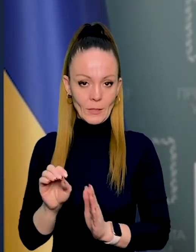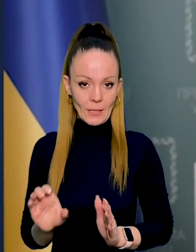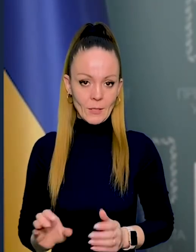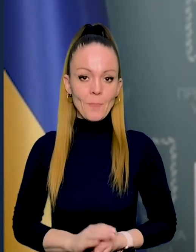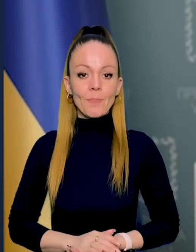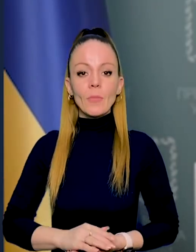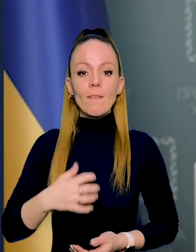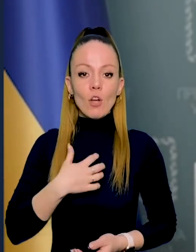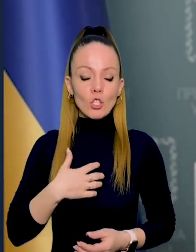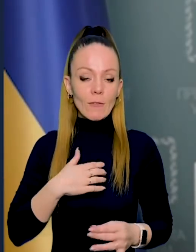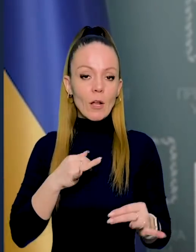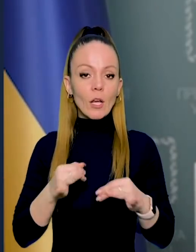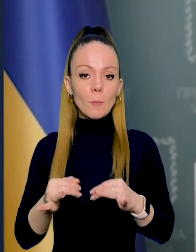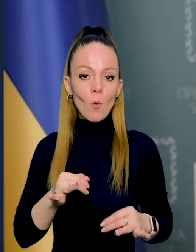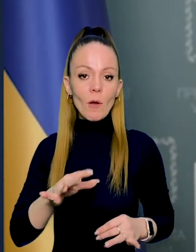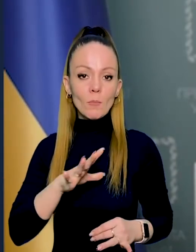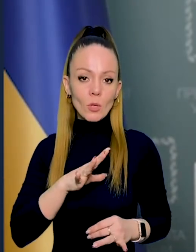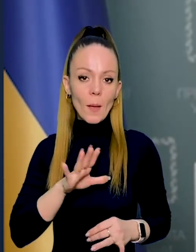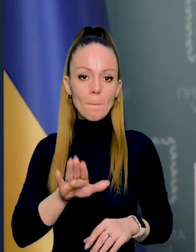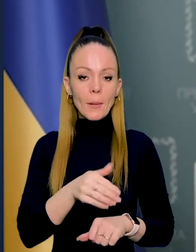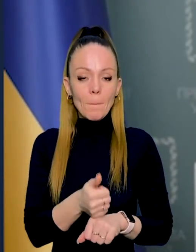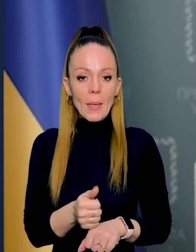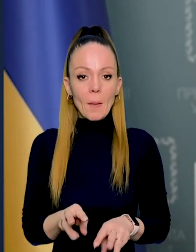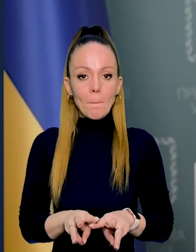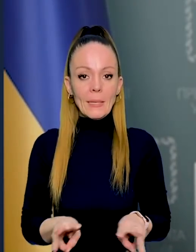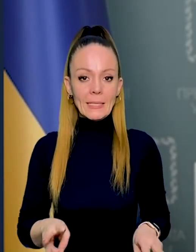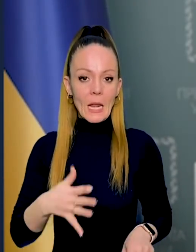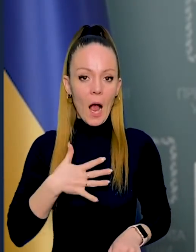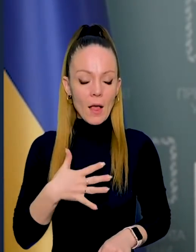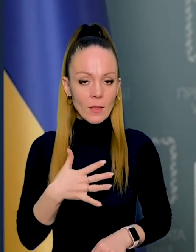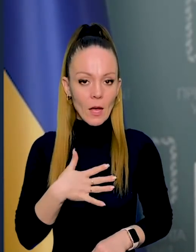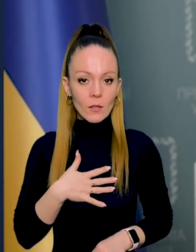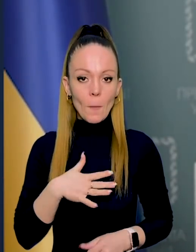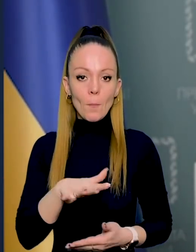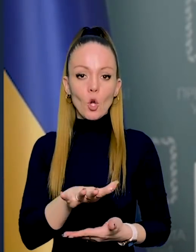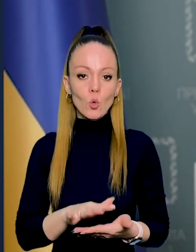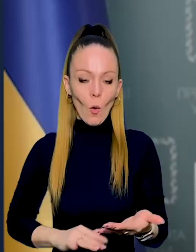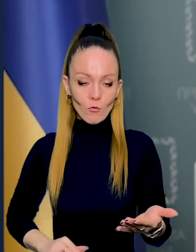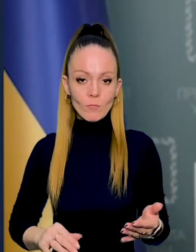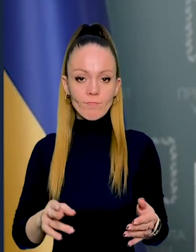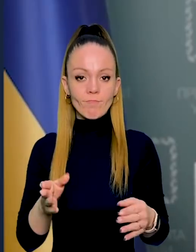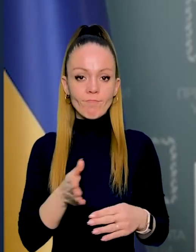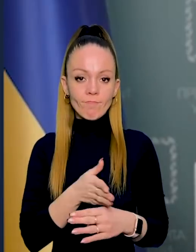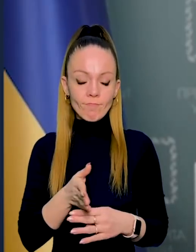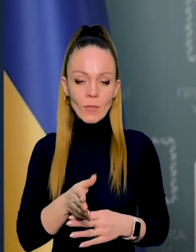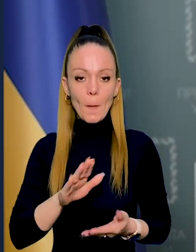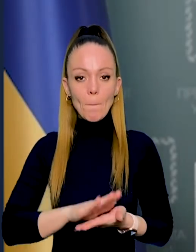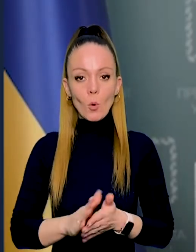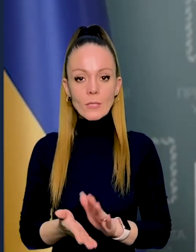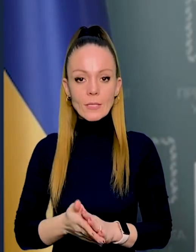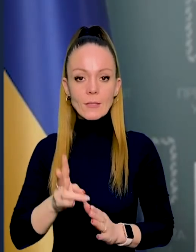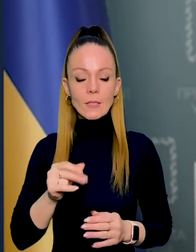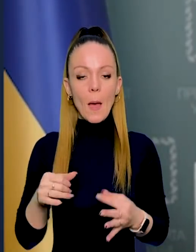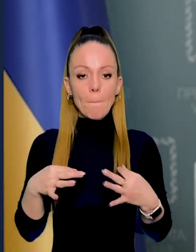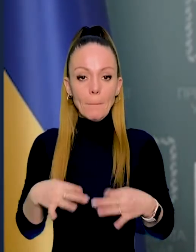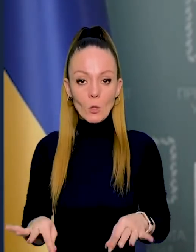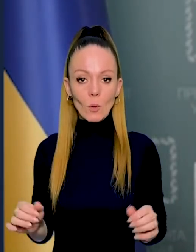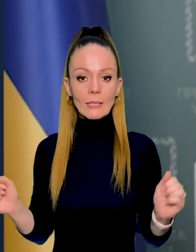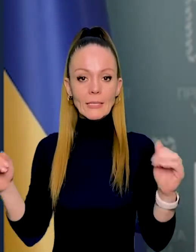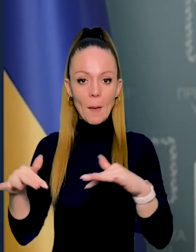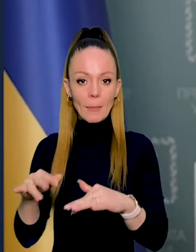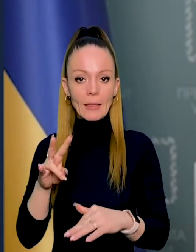Союзі. Важлива розмова відбулася з прем'єр-міністром Канади. Продовжуємо координувати позиції